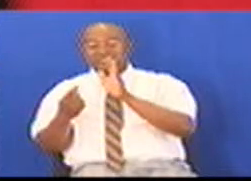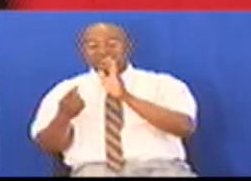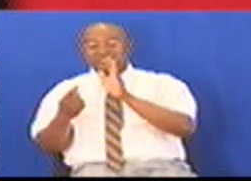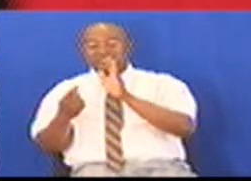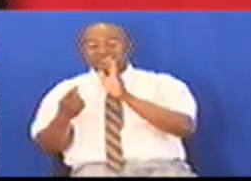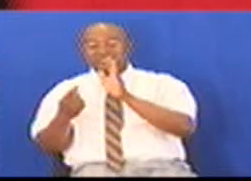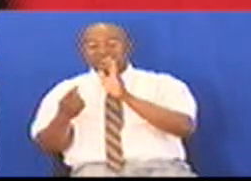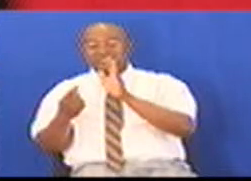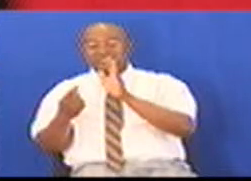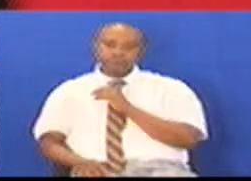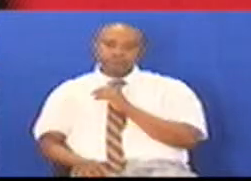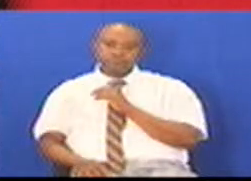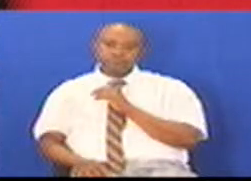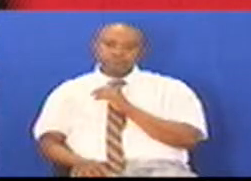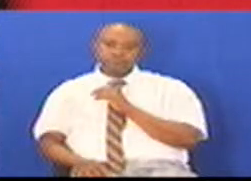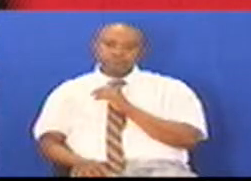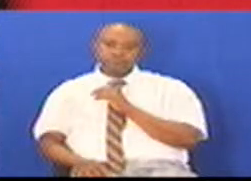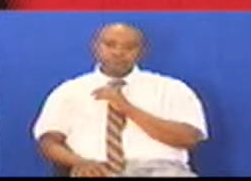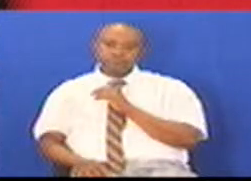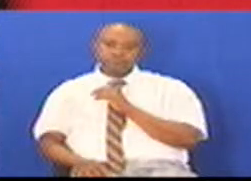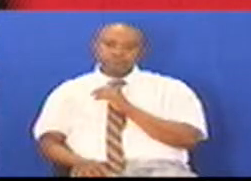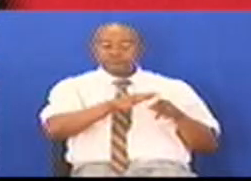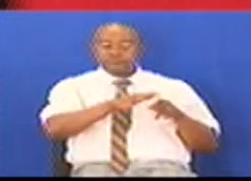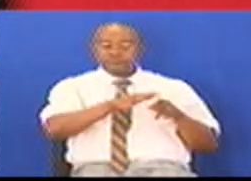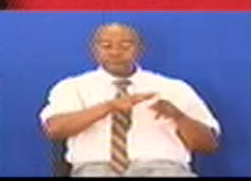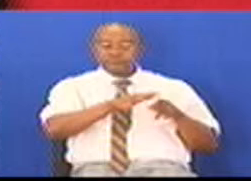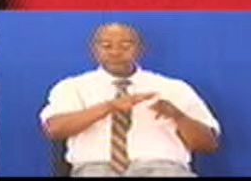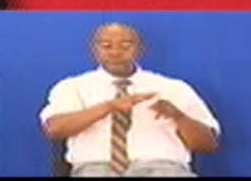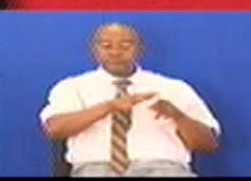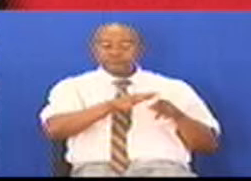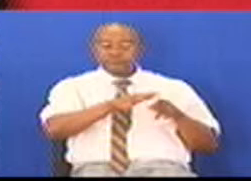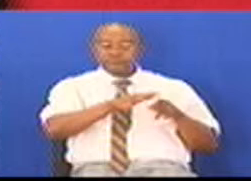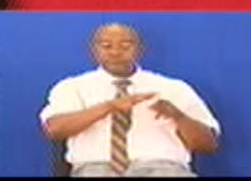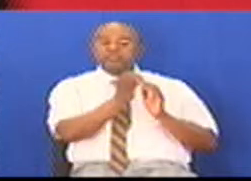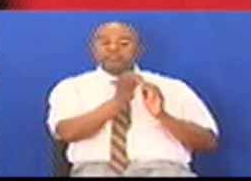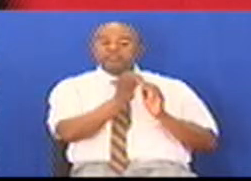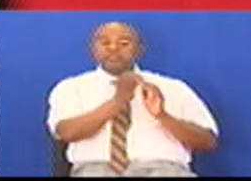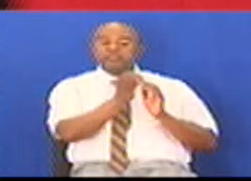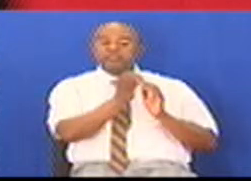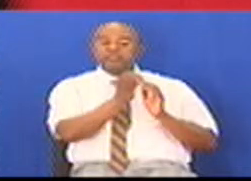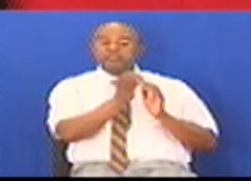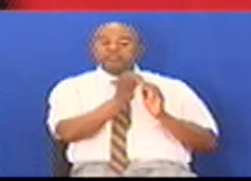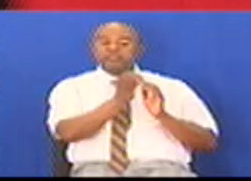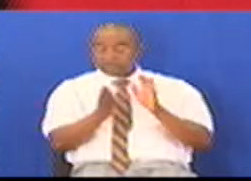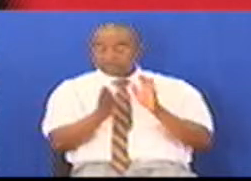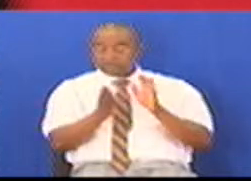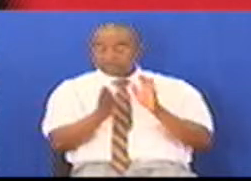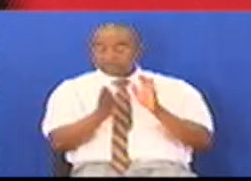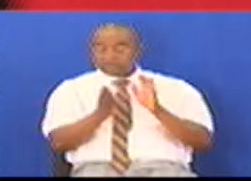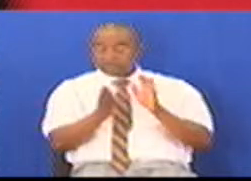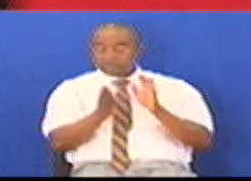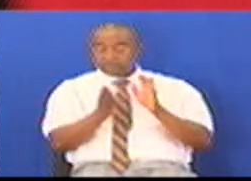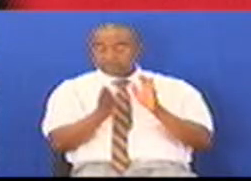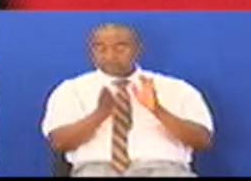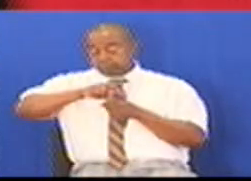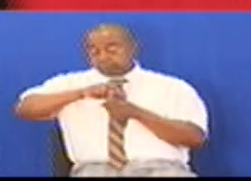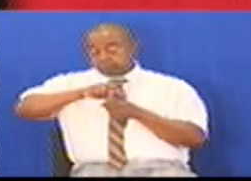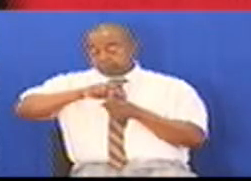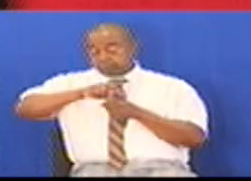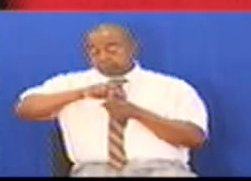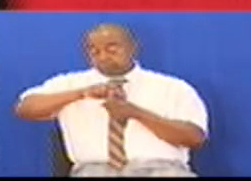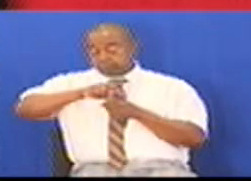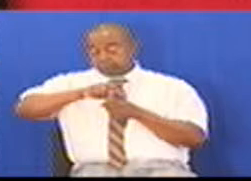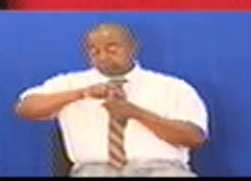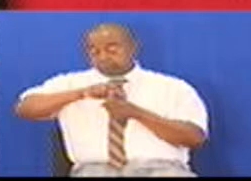663.481. Aidha, matumizi ya kawaida yataongezeka kwa 5.39%, sawa na ongezeko la kiasi cha shilingi